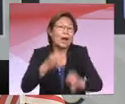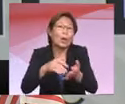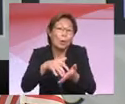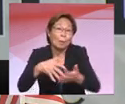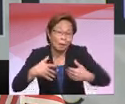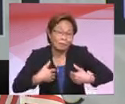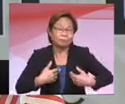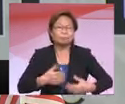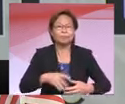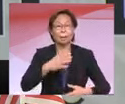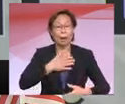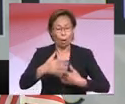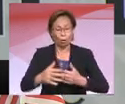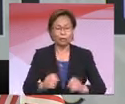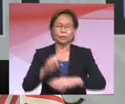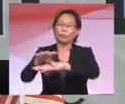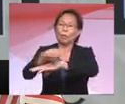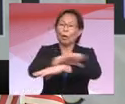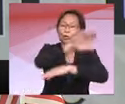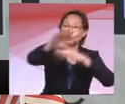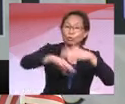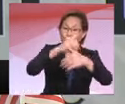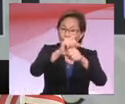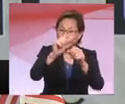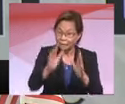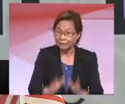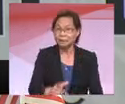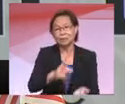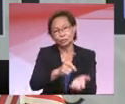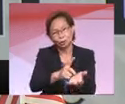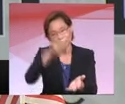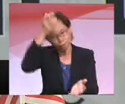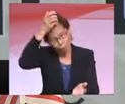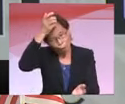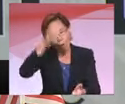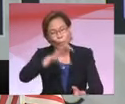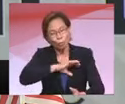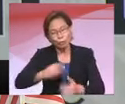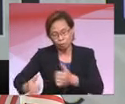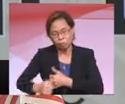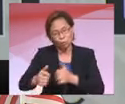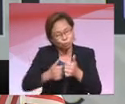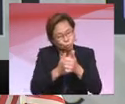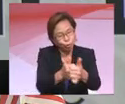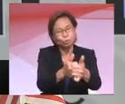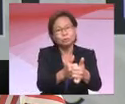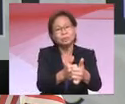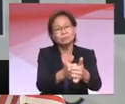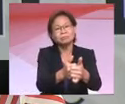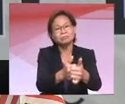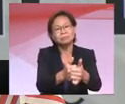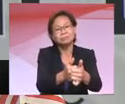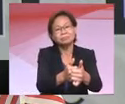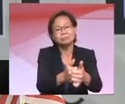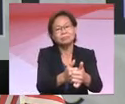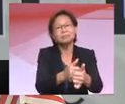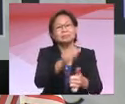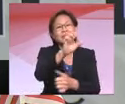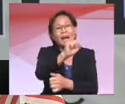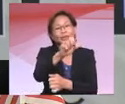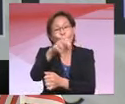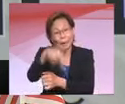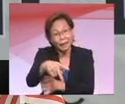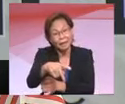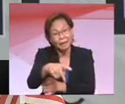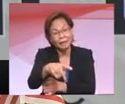ingin mengingatkan semua petugas barisan hadapan untuk terus patuh kepada rangka kerja, panduan amalan dan tata